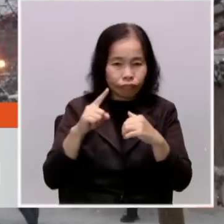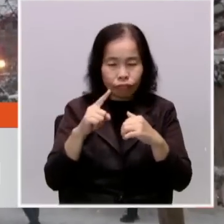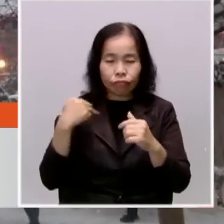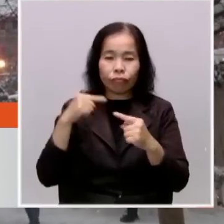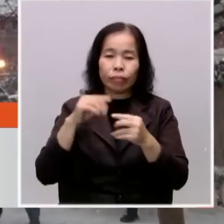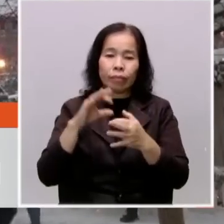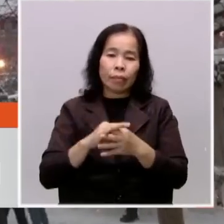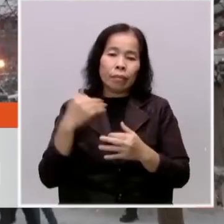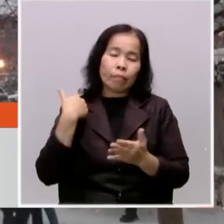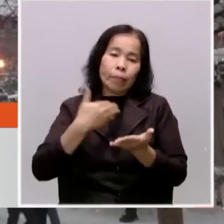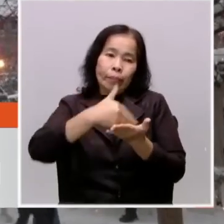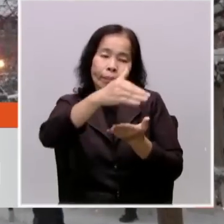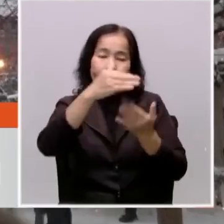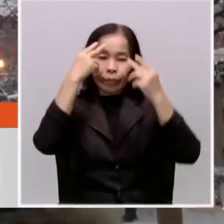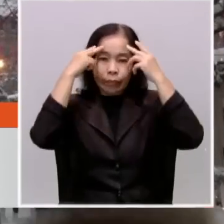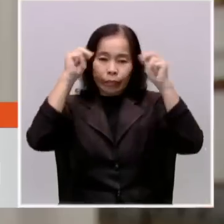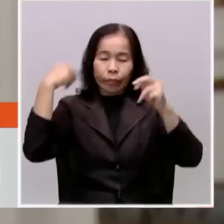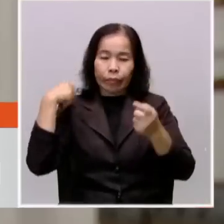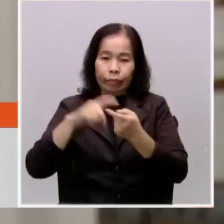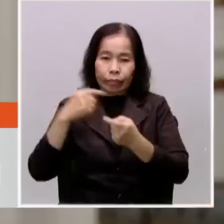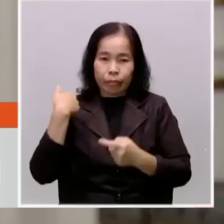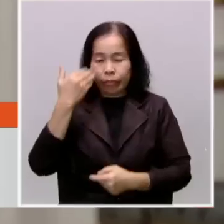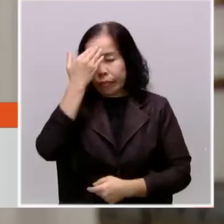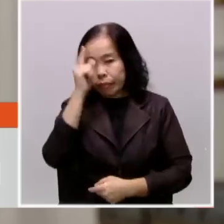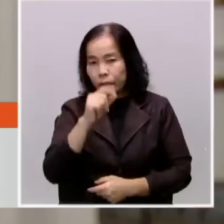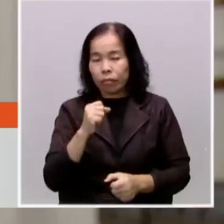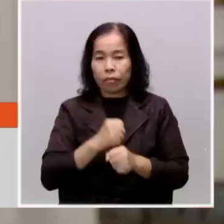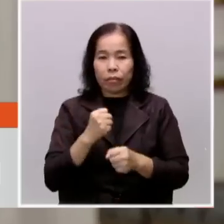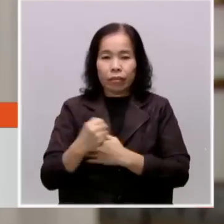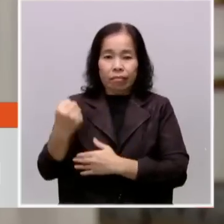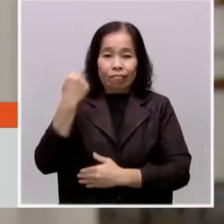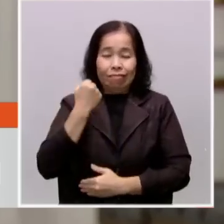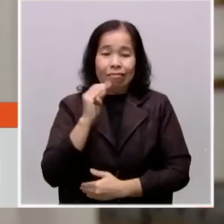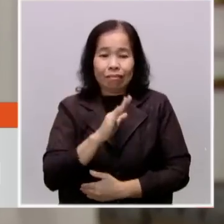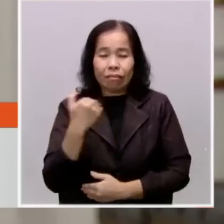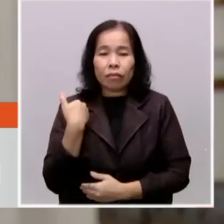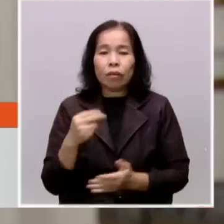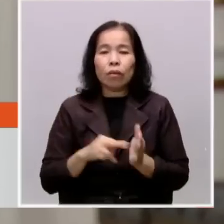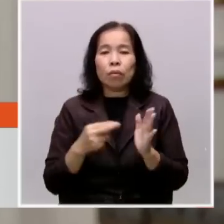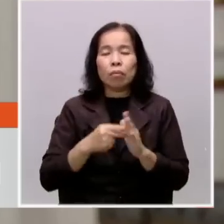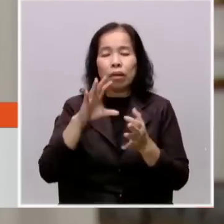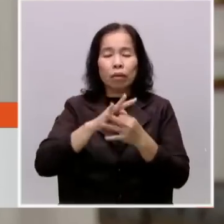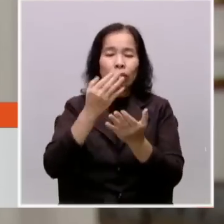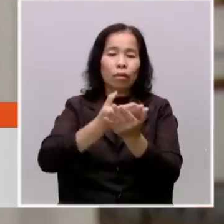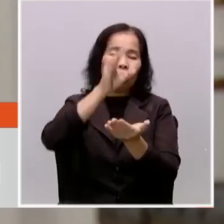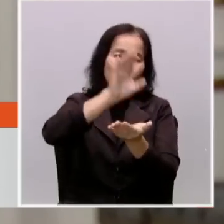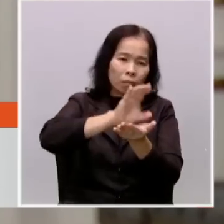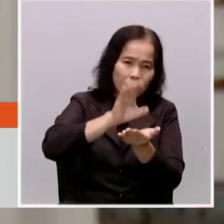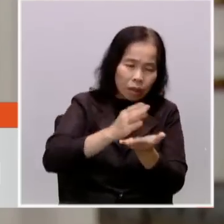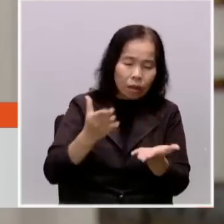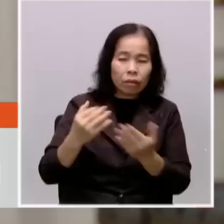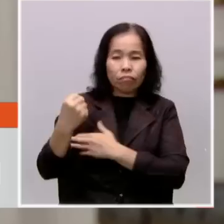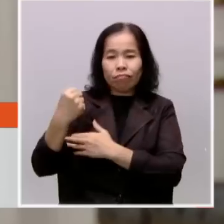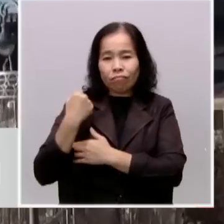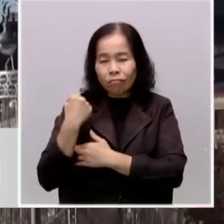กล้ประธานาธิบดีวลาดิเมียร์ปูตินของรัสเซียเพราะว่าการเข้าใกล้ผู้นำระดับสูงสุดได้ หมายถึงเรื่องของงบประมาณหมายถึงเรื่องของอิทธิพลนะ